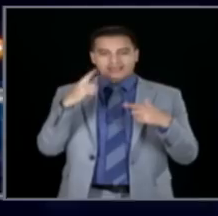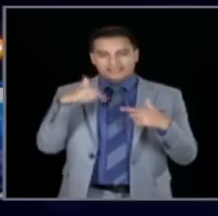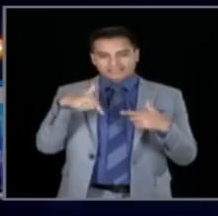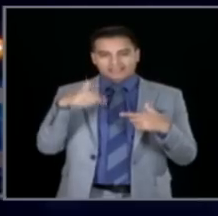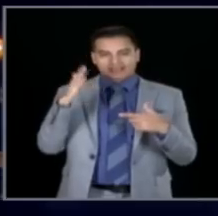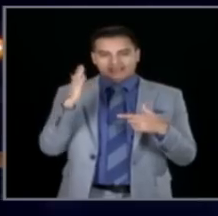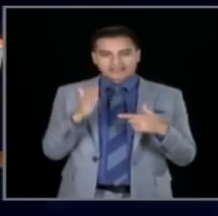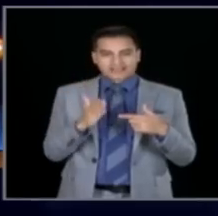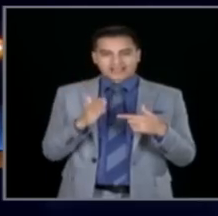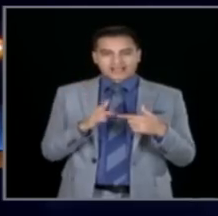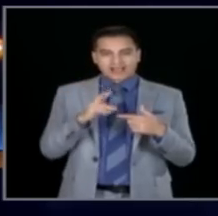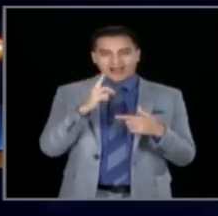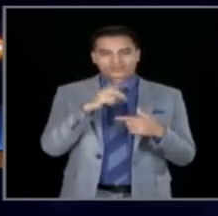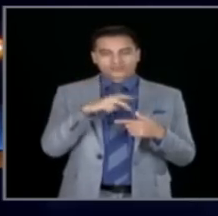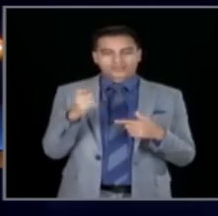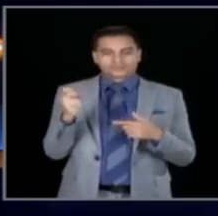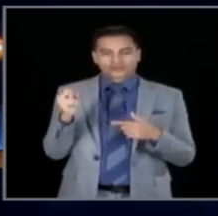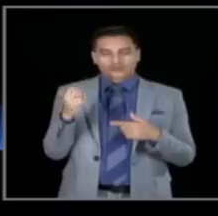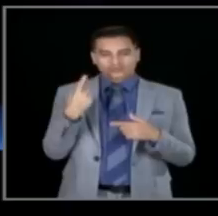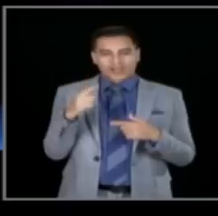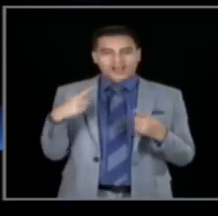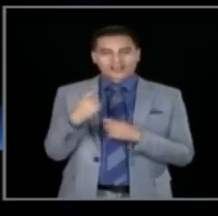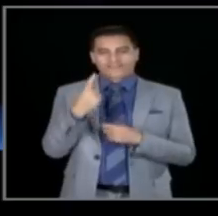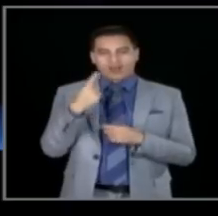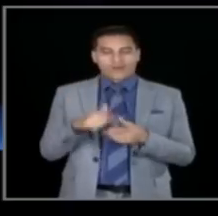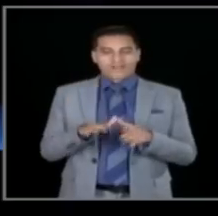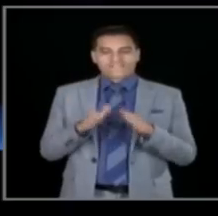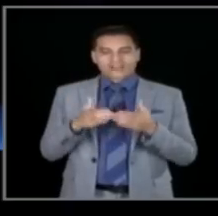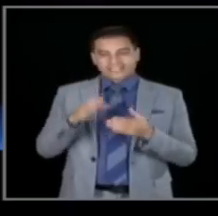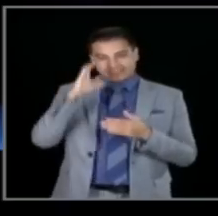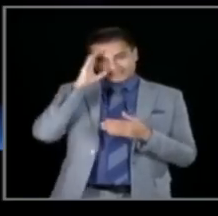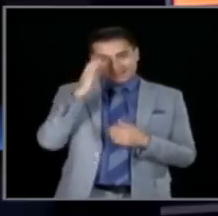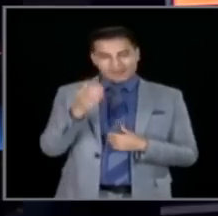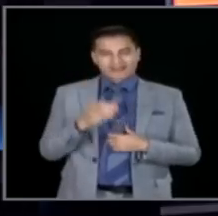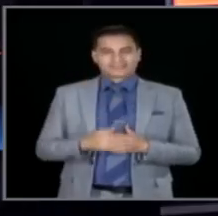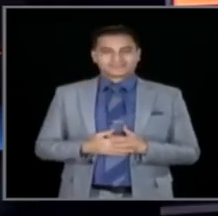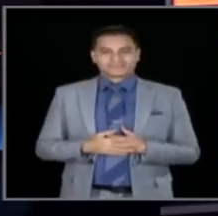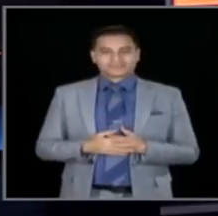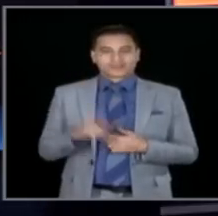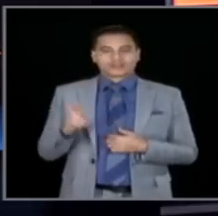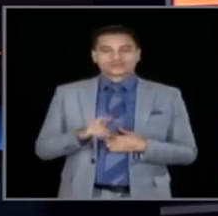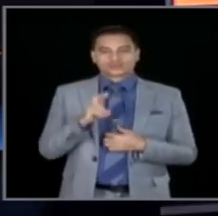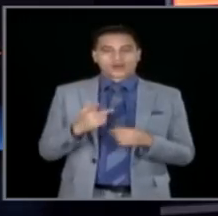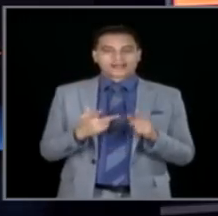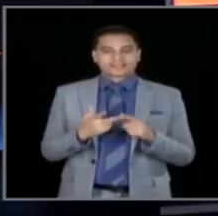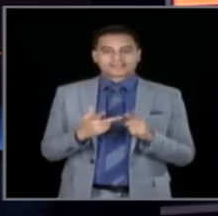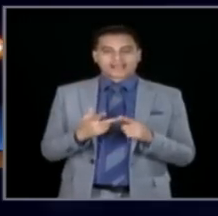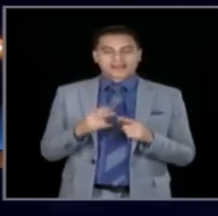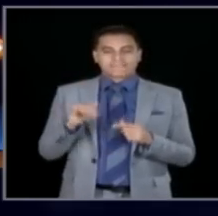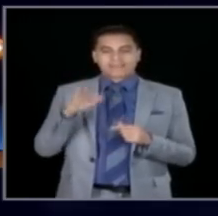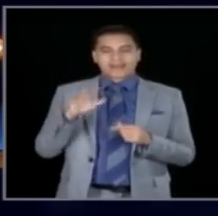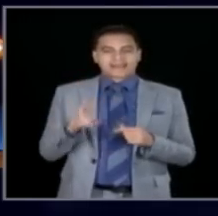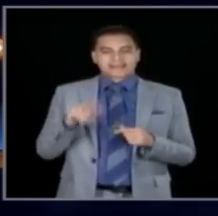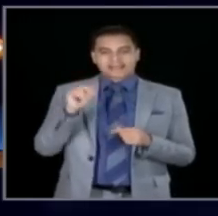أغسطس 1825 الهدف الأول لفريق الزمالك. السؤال الثالث يا